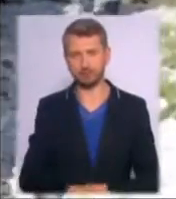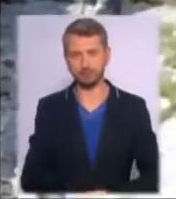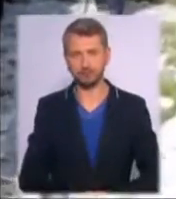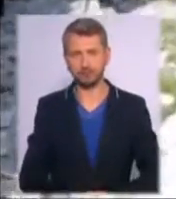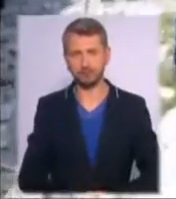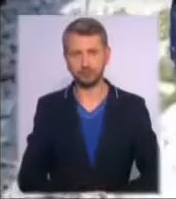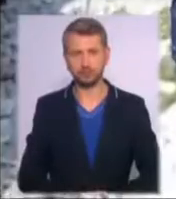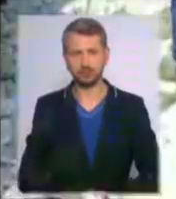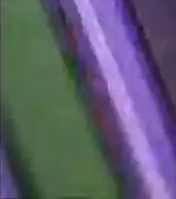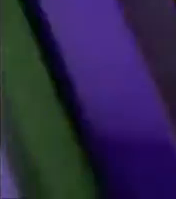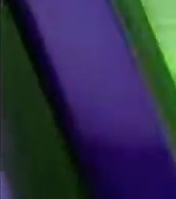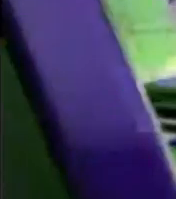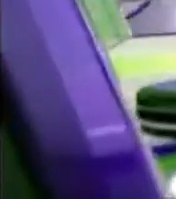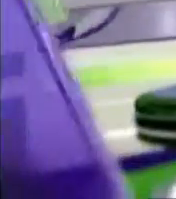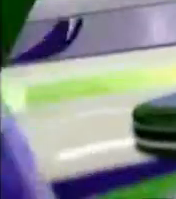телеканал «Київ».